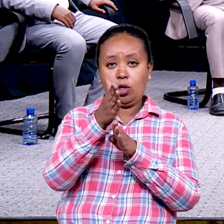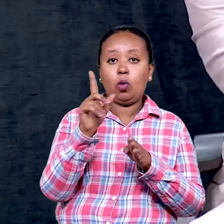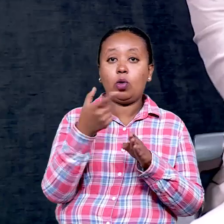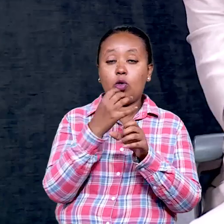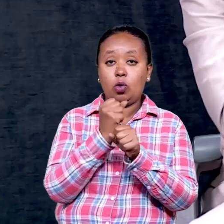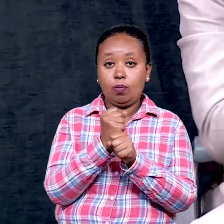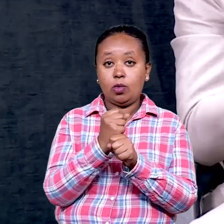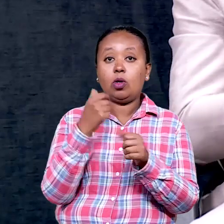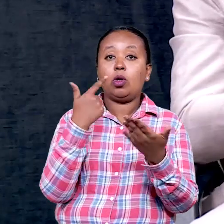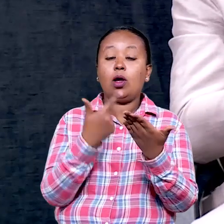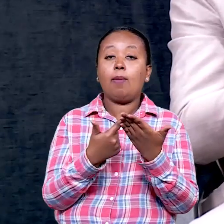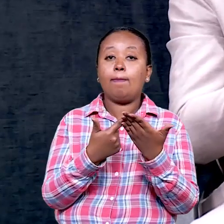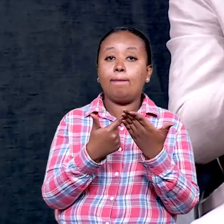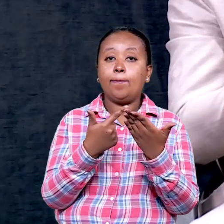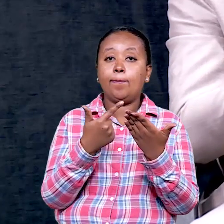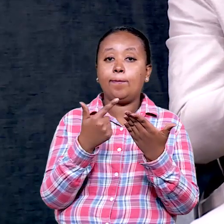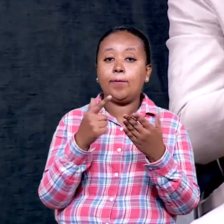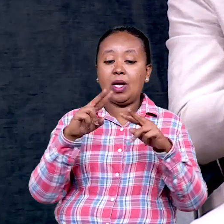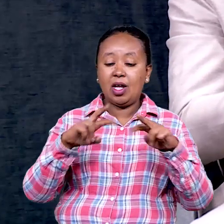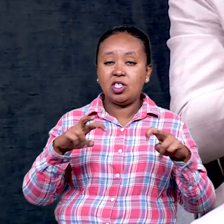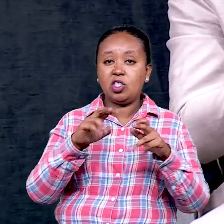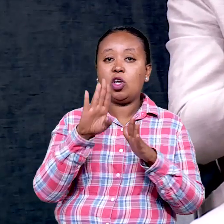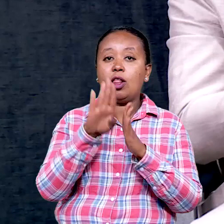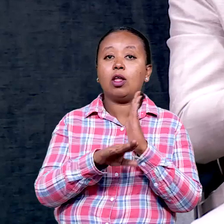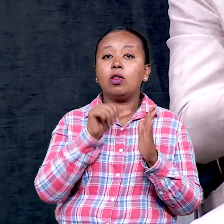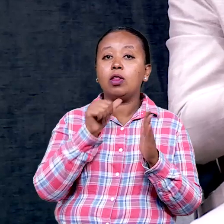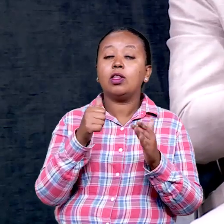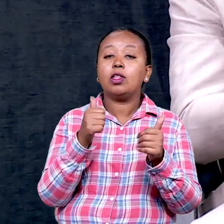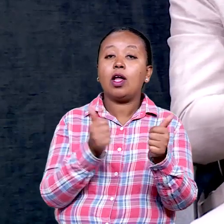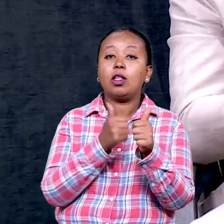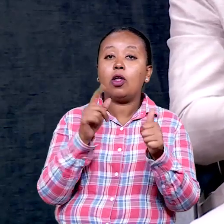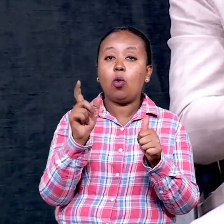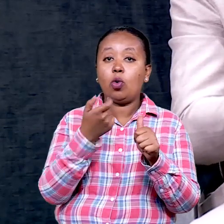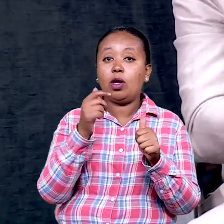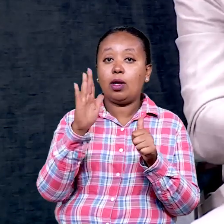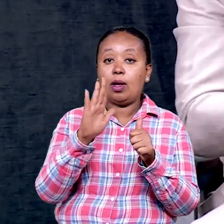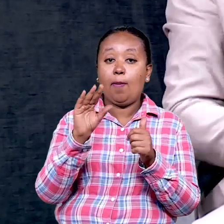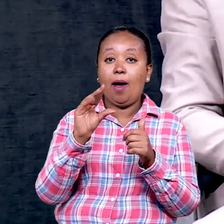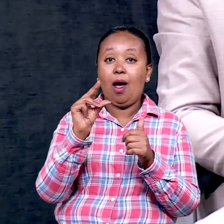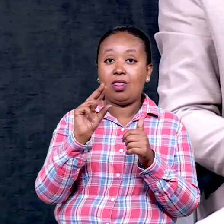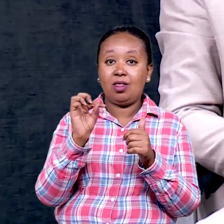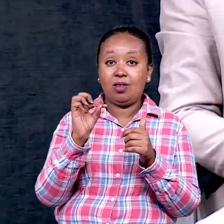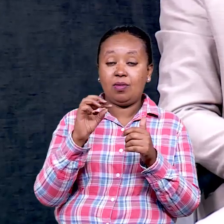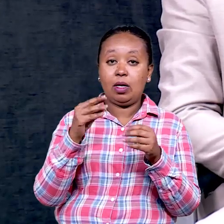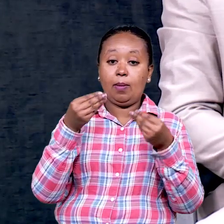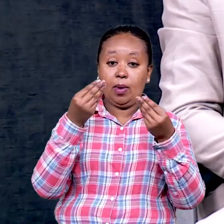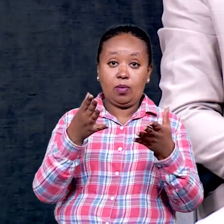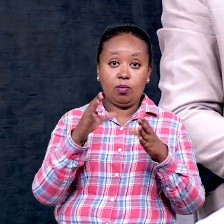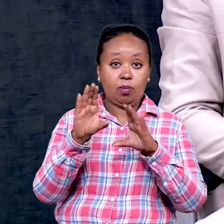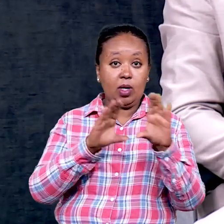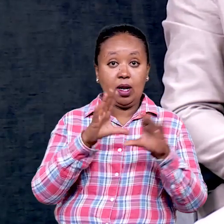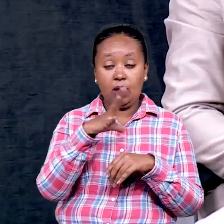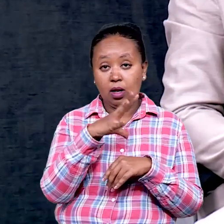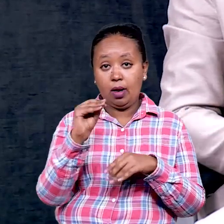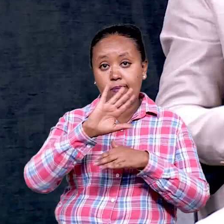ወጥ የሆነ እንትን ይዞ ወያም ከሪሰርች ያልተናነሰ እንትን ተከታታይ እንትን ያለውን ግብዓት ሊያበረክትበት በሚችልበት